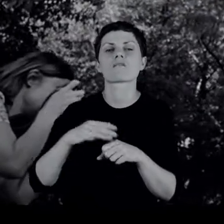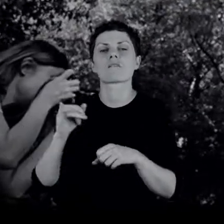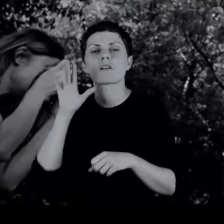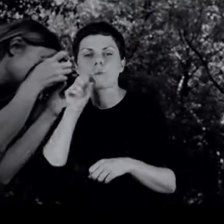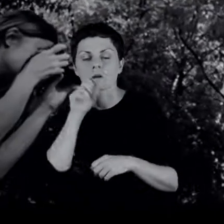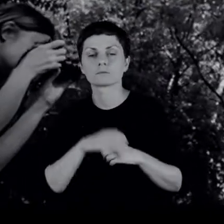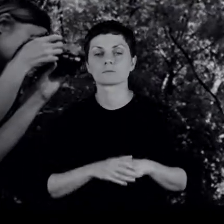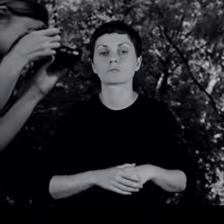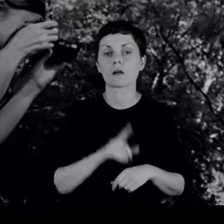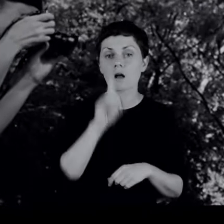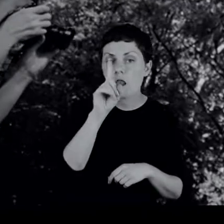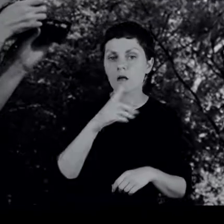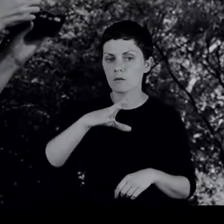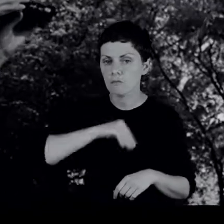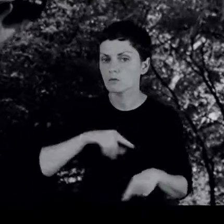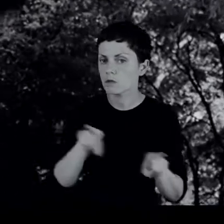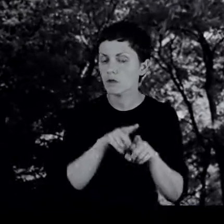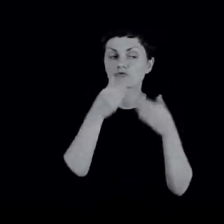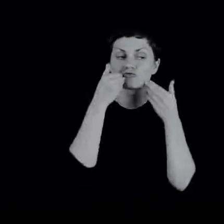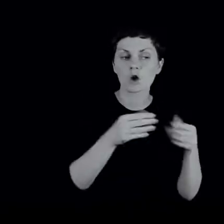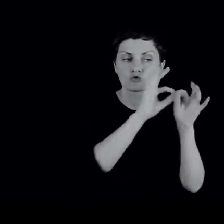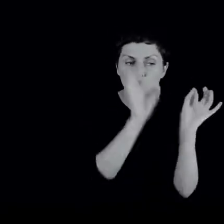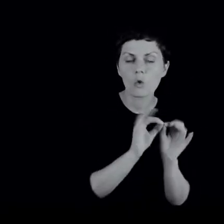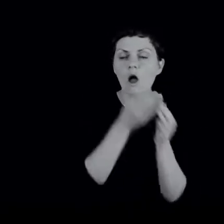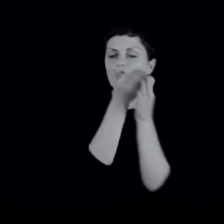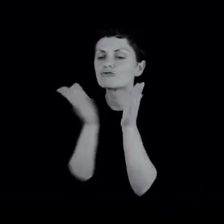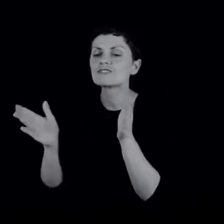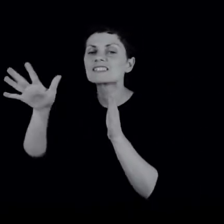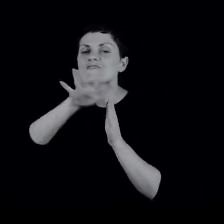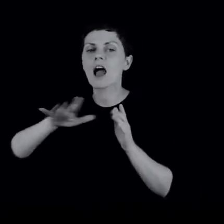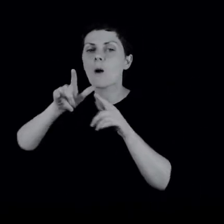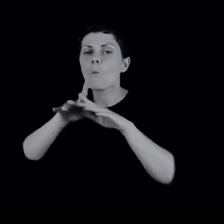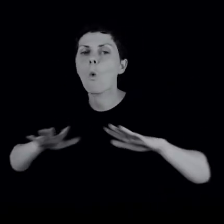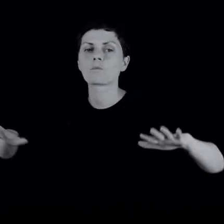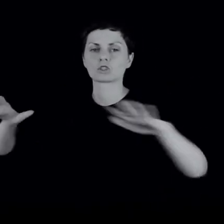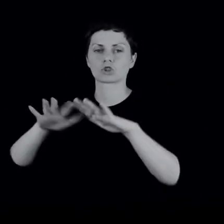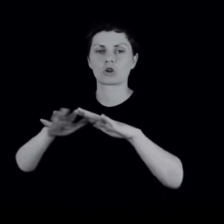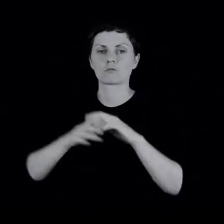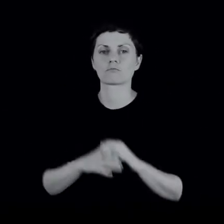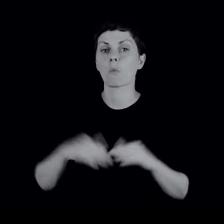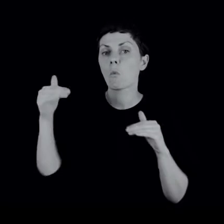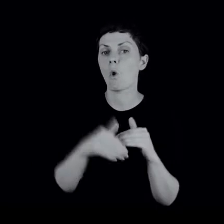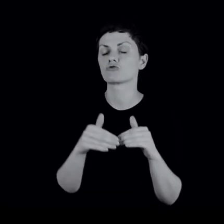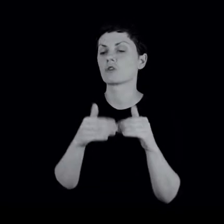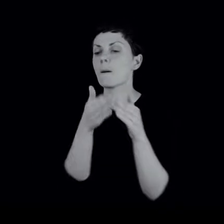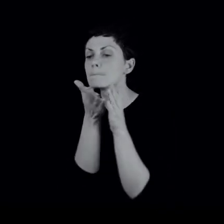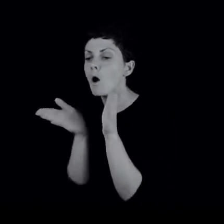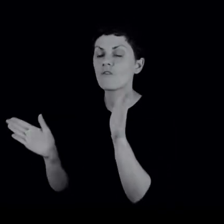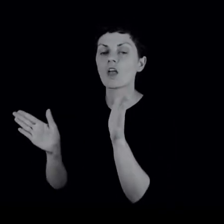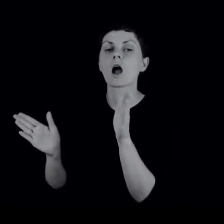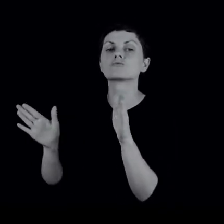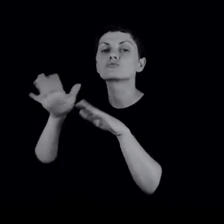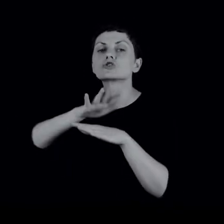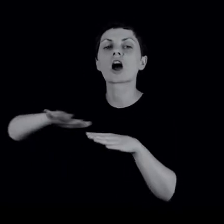można też dzięki sztuce rozszerzać sferę publiczną. Można powiększać przestrzeń